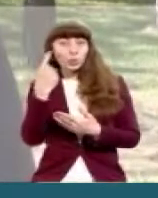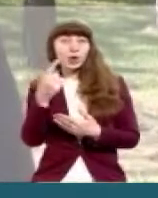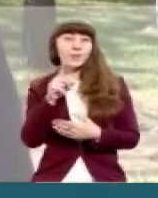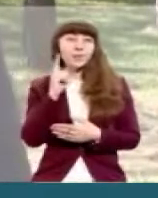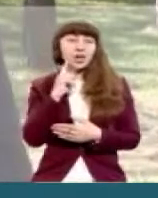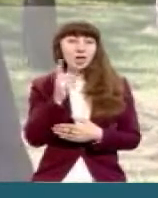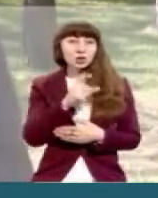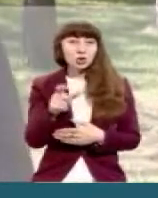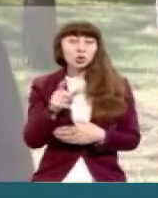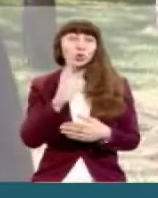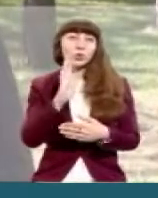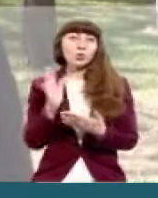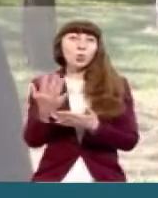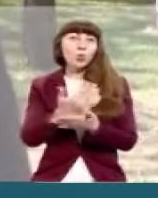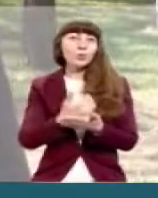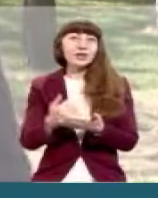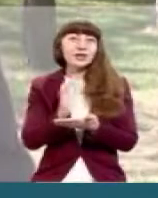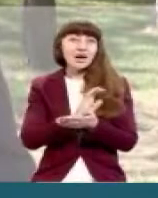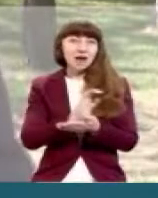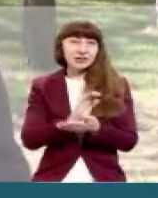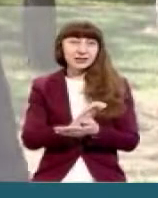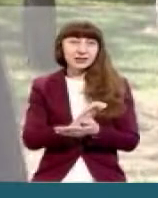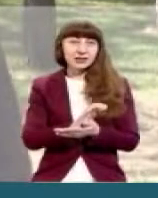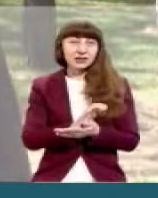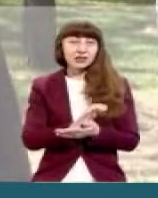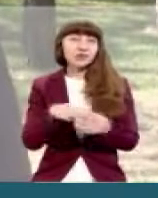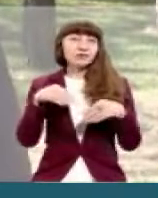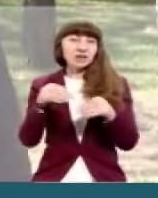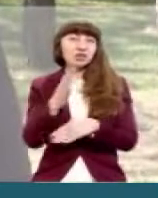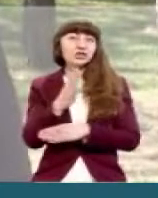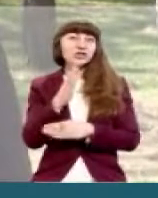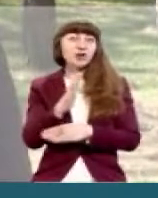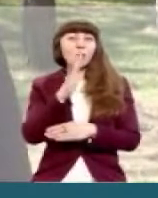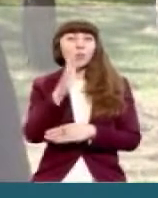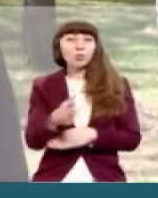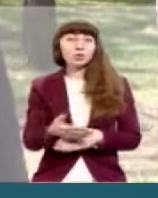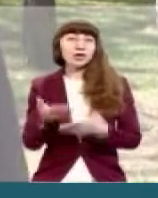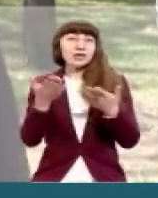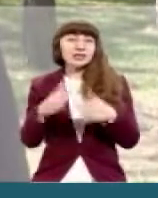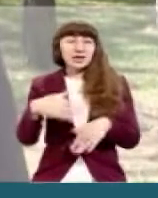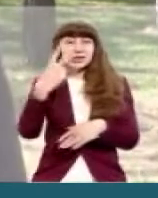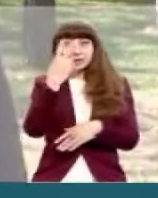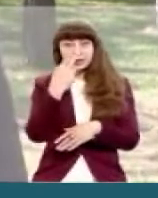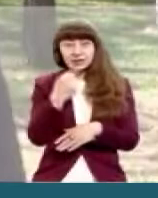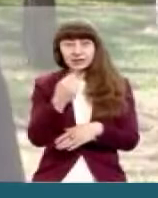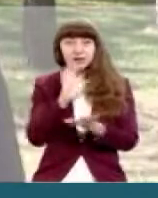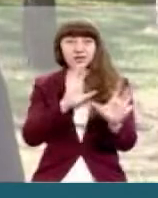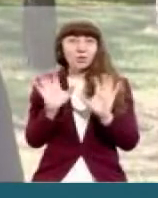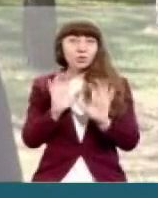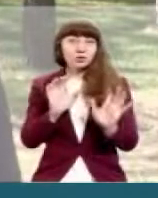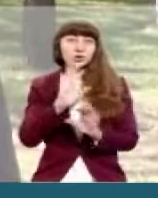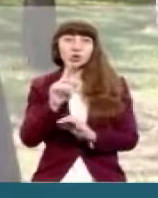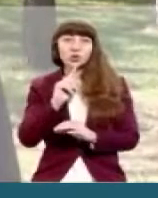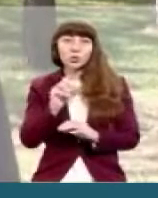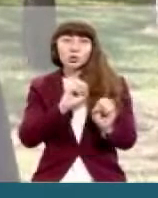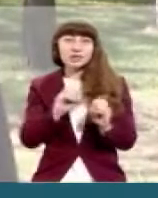будет убирать который будет высаживать деревья они в будущем у них останется это сознание они будут заботиться и не сорить то